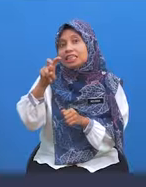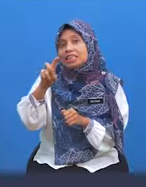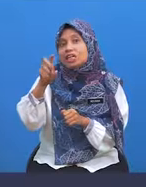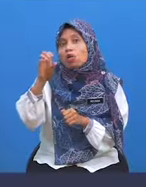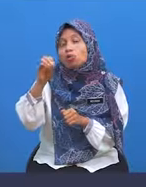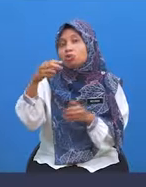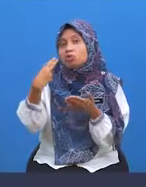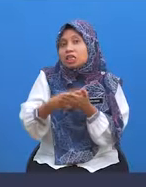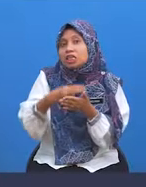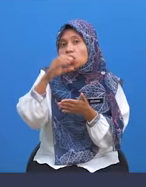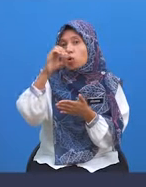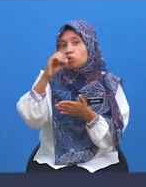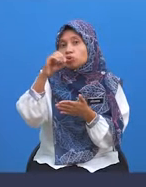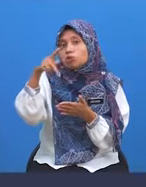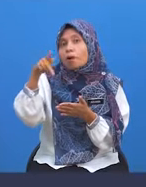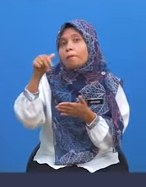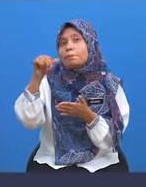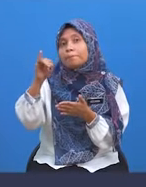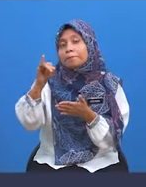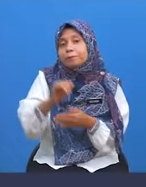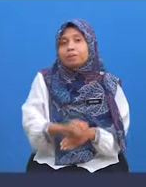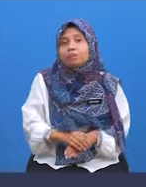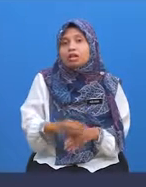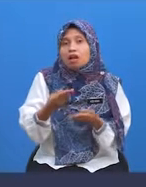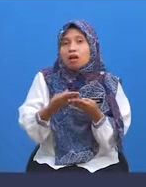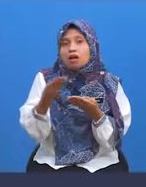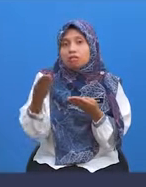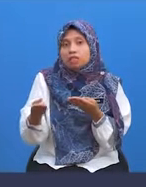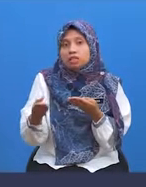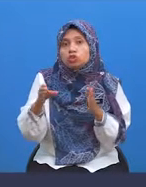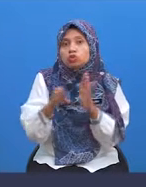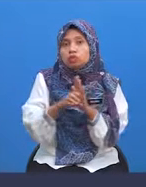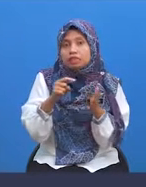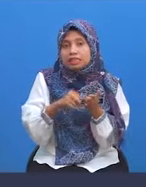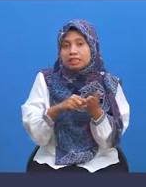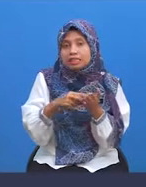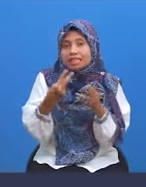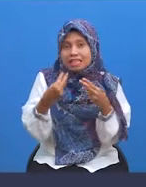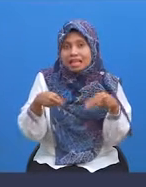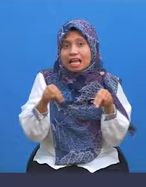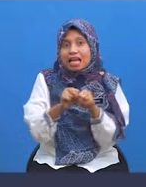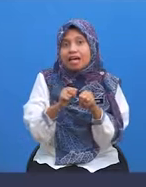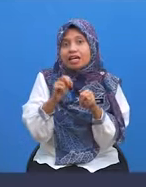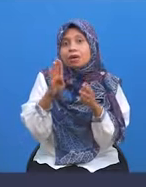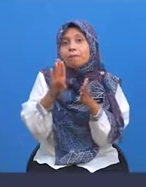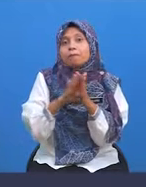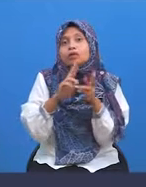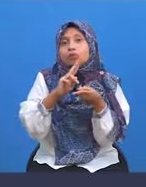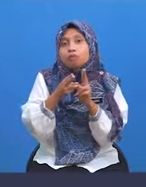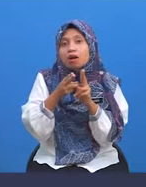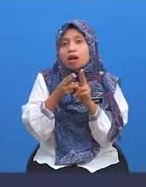pi. Bagi ni contoh ini, nilai yang berubah adalah nilai B. Nilai